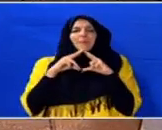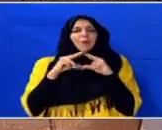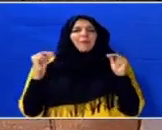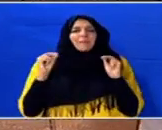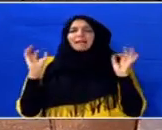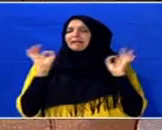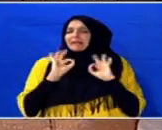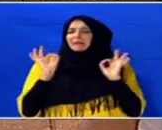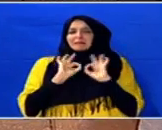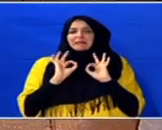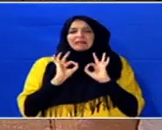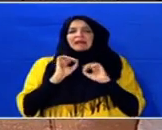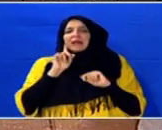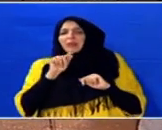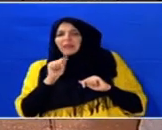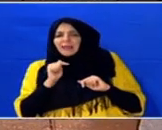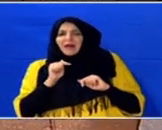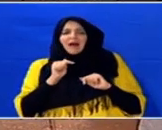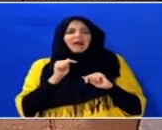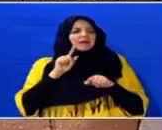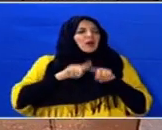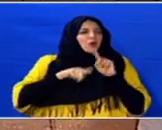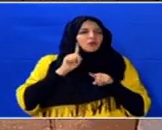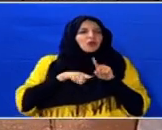أي ليست مشغولة،